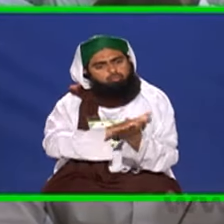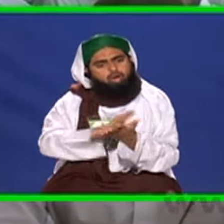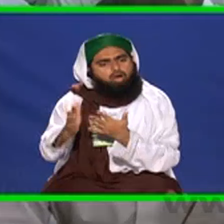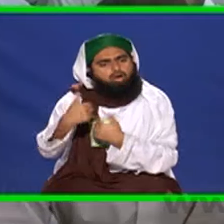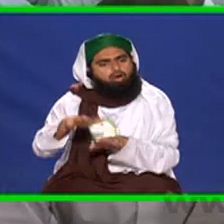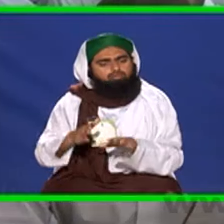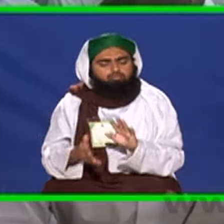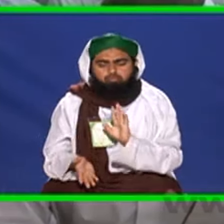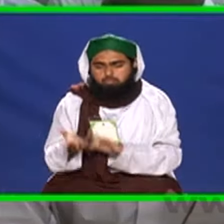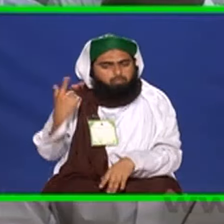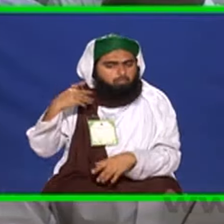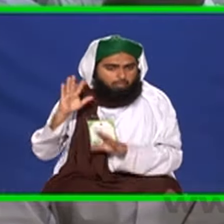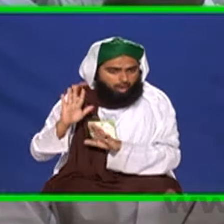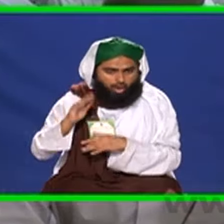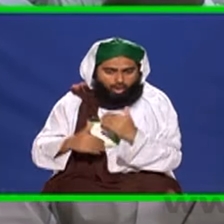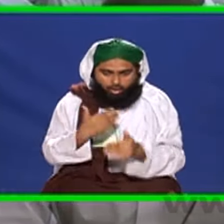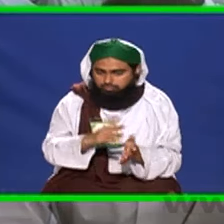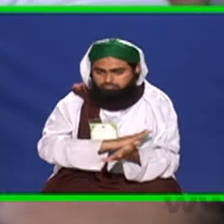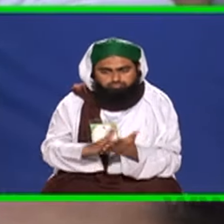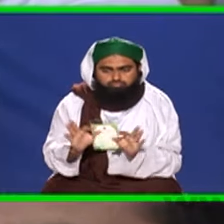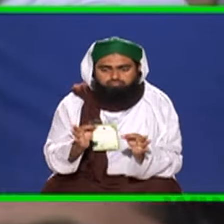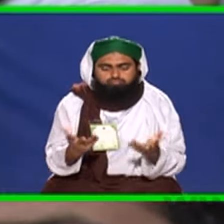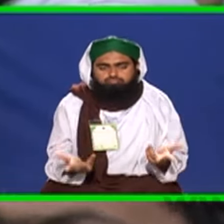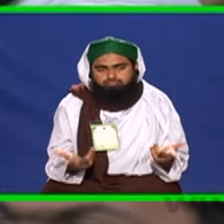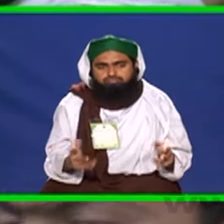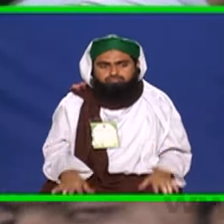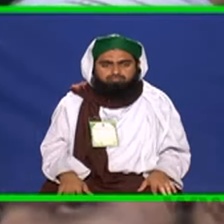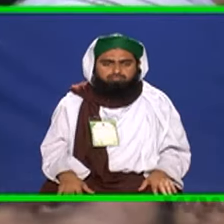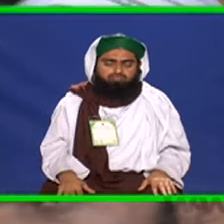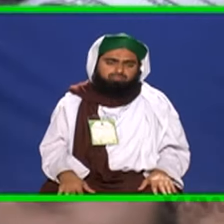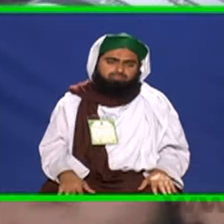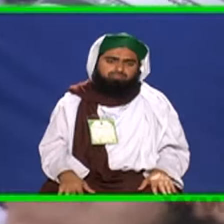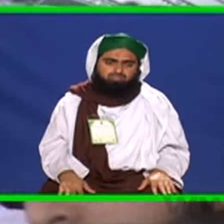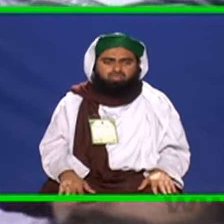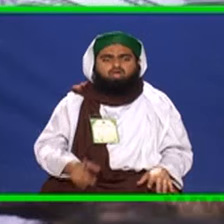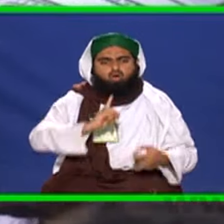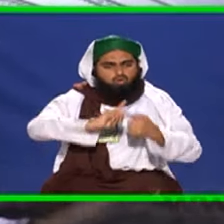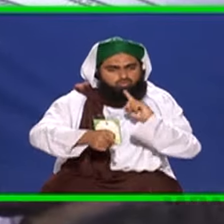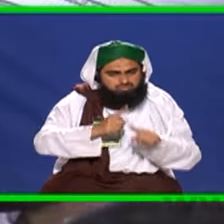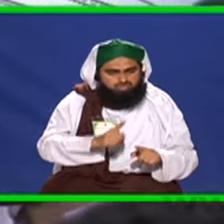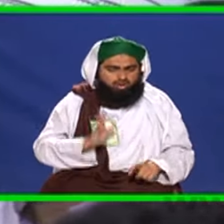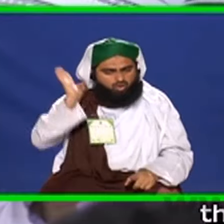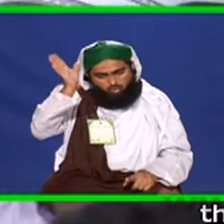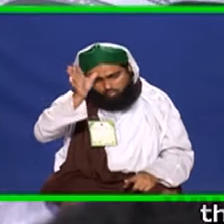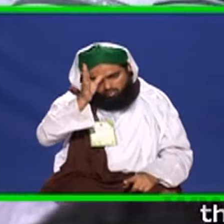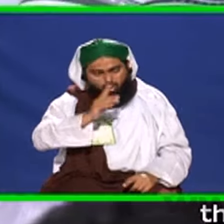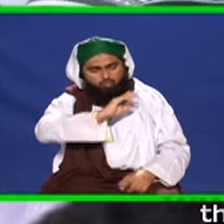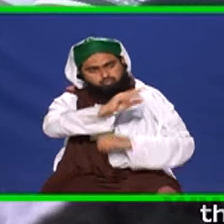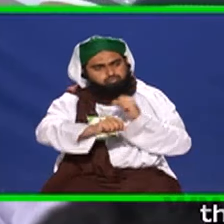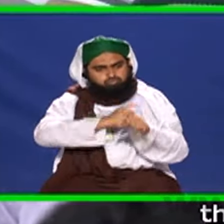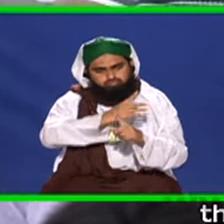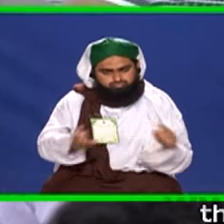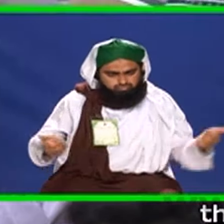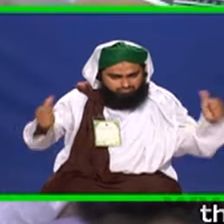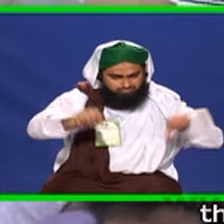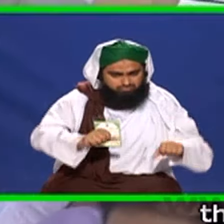نہیں، کیونکہ آج کل غلام کا دور نہیں، وہ جو جنگ ہو کافروں سے اور ان کو شکست